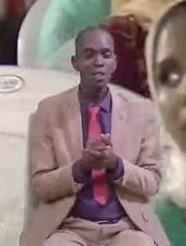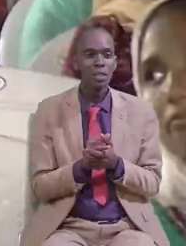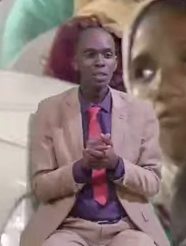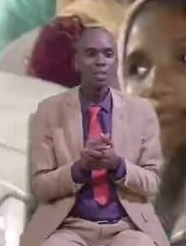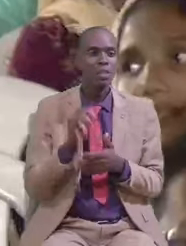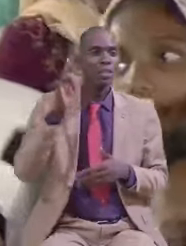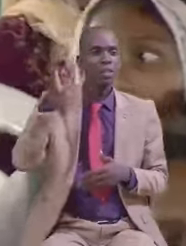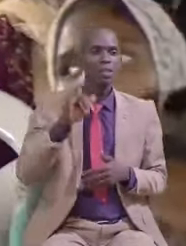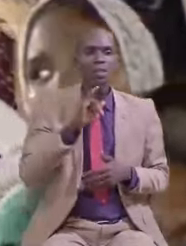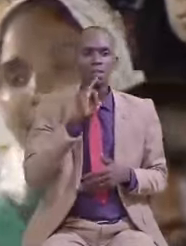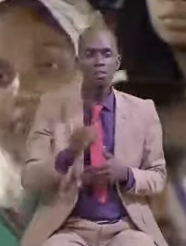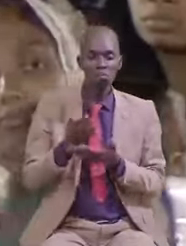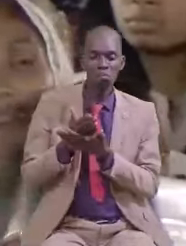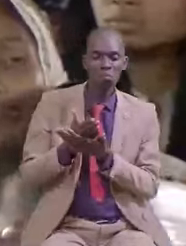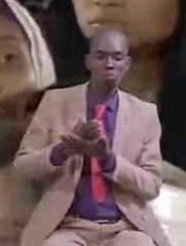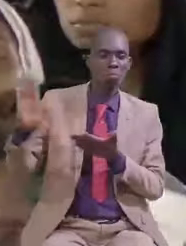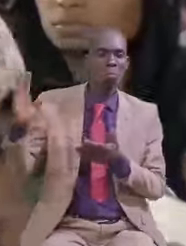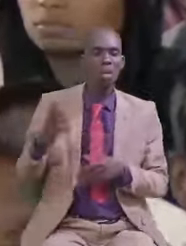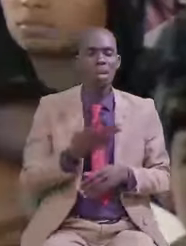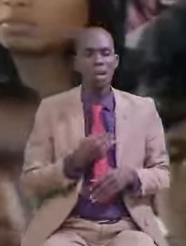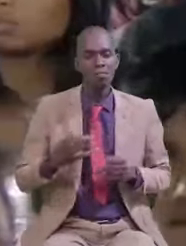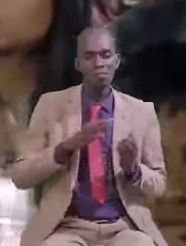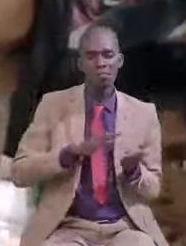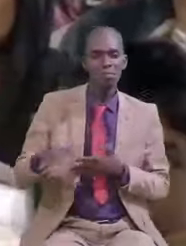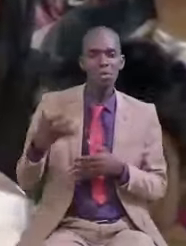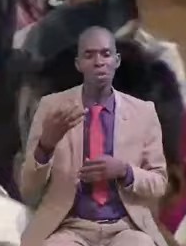méprisé et abandonné des hommes.